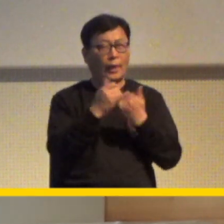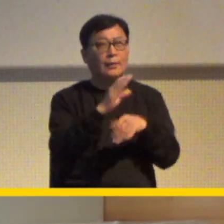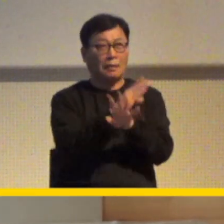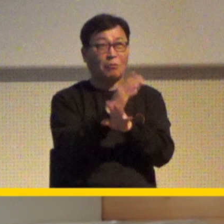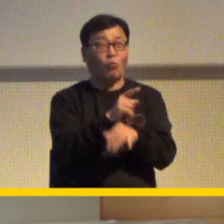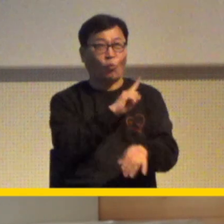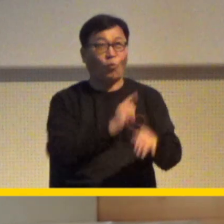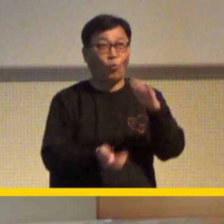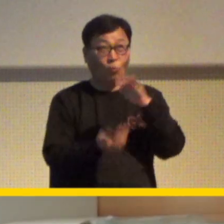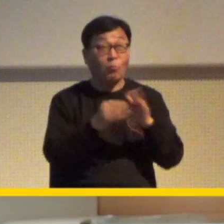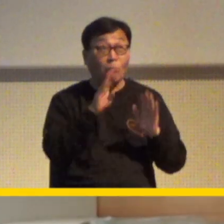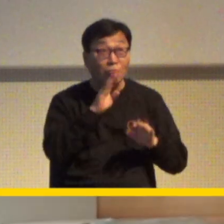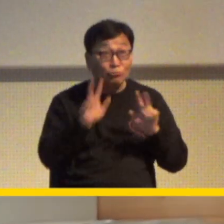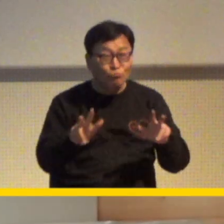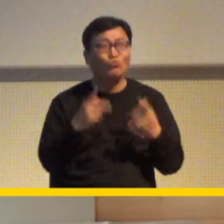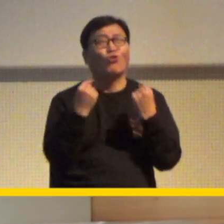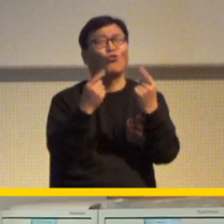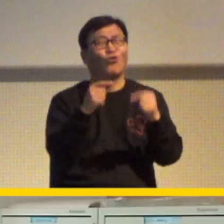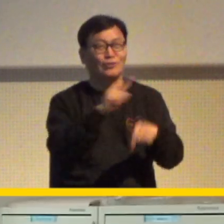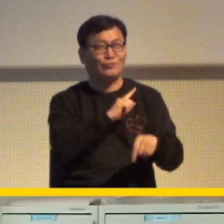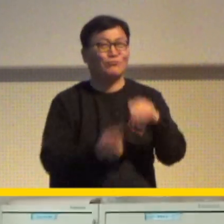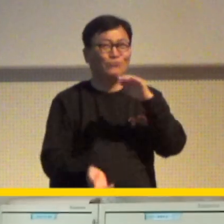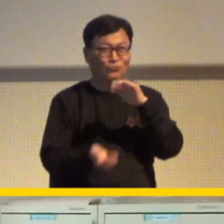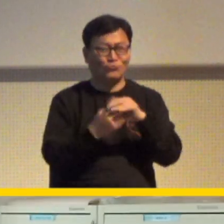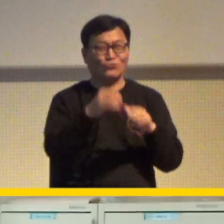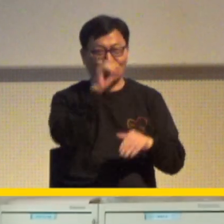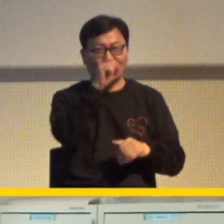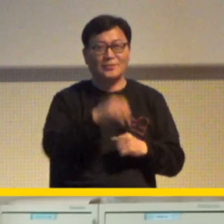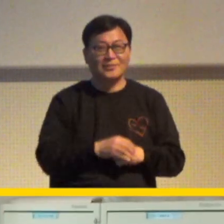네. 지금도 최고입니다.